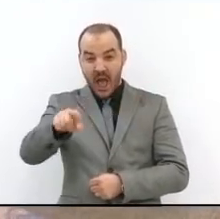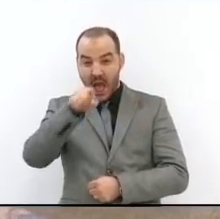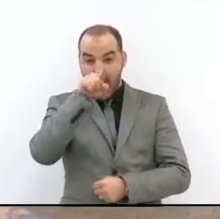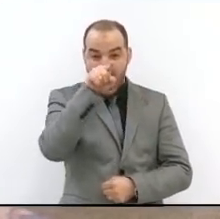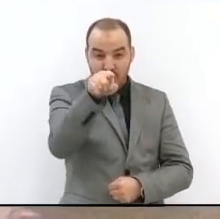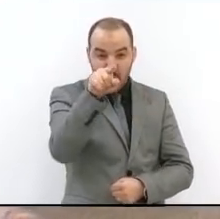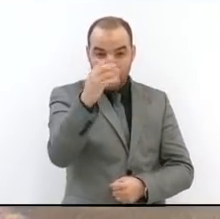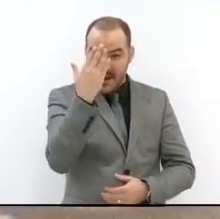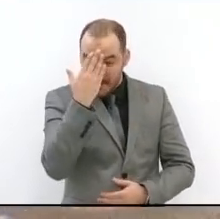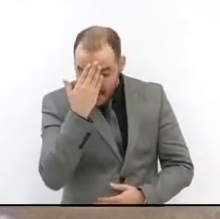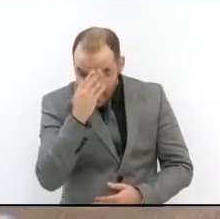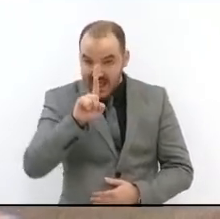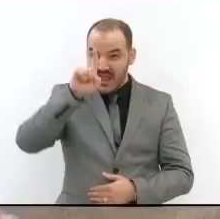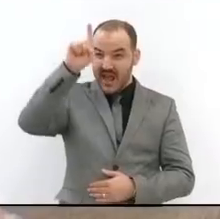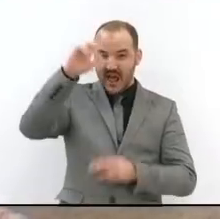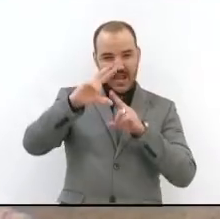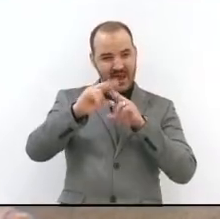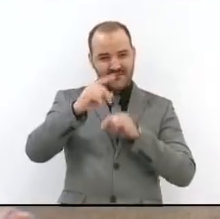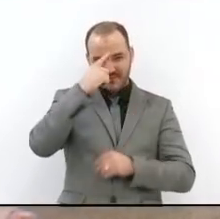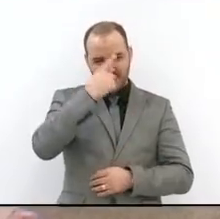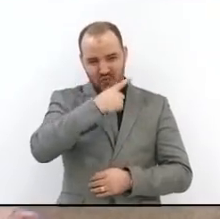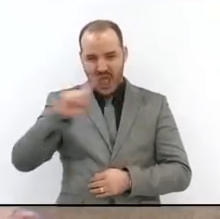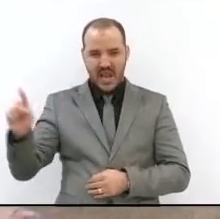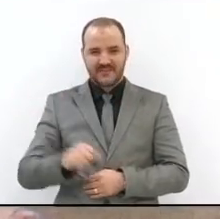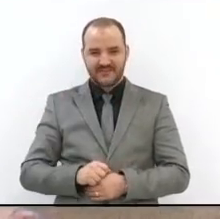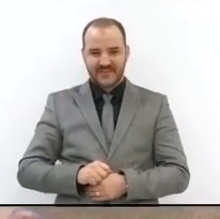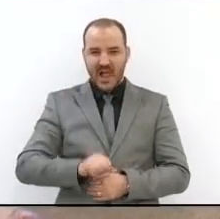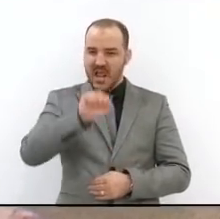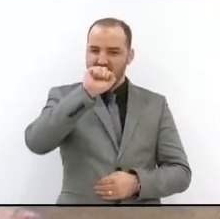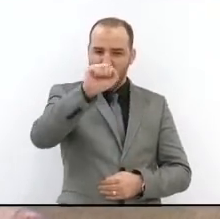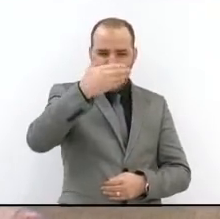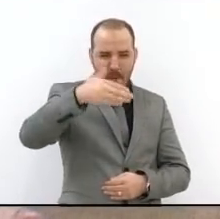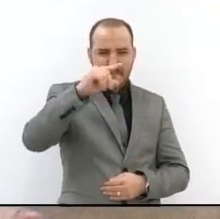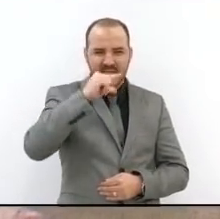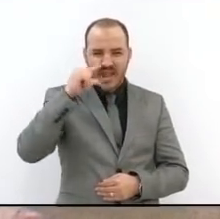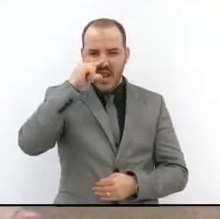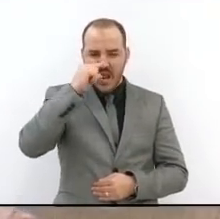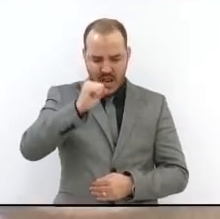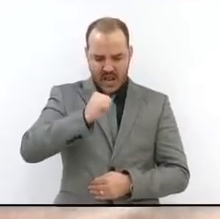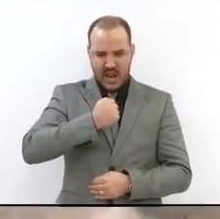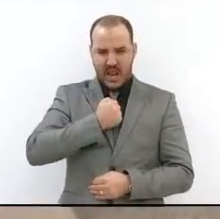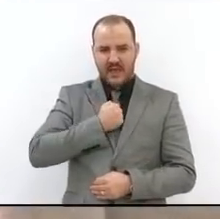ما أعبد لكم دينكم ولي دين.